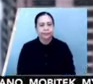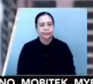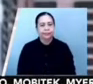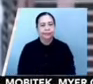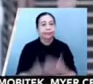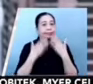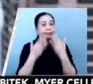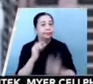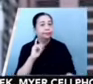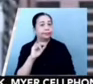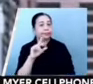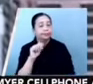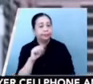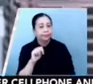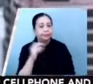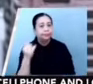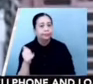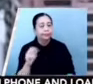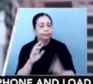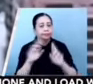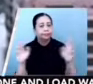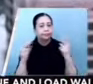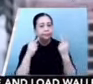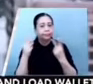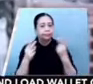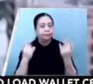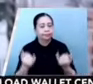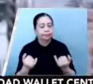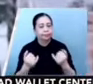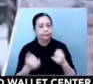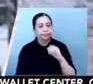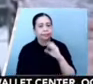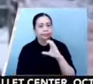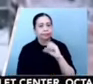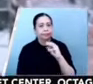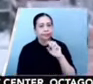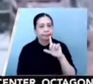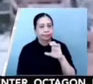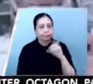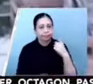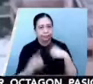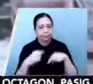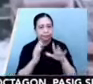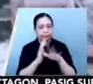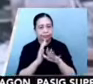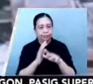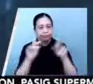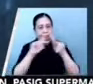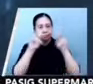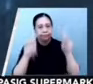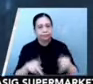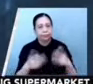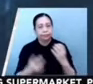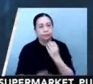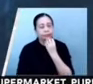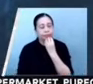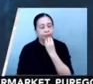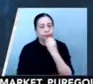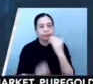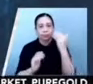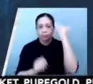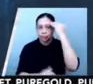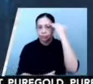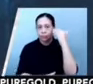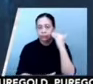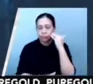samantala nakatakdang bisitahin ngayong araw ng Commission on elections sa Comelec ang planta sa sou South Korea na gumagawa ng automated